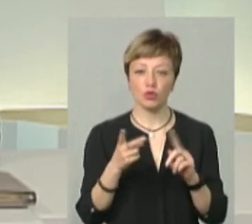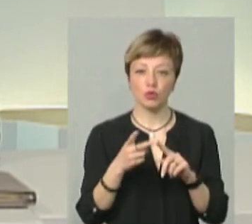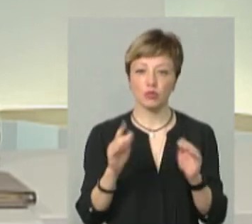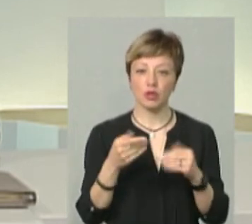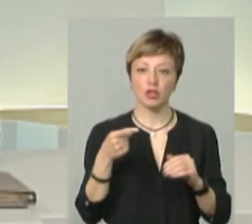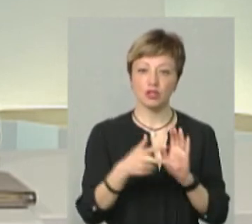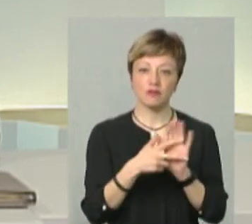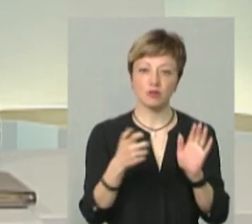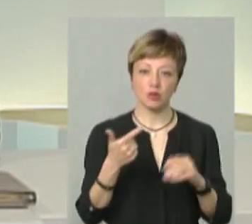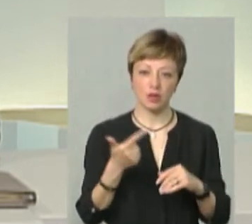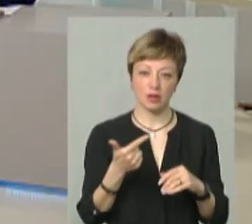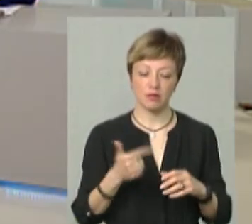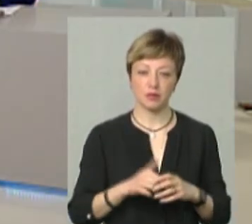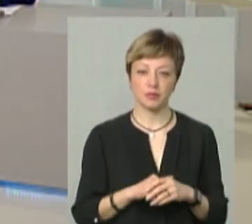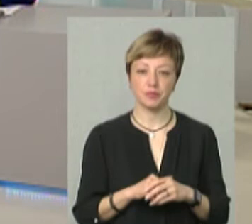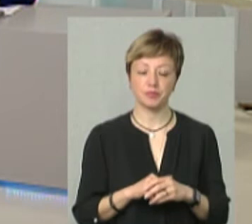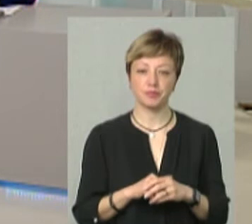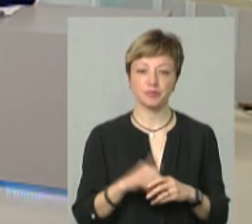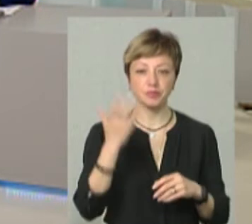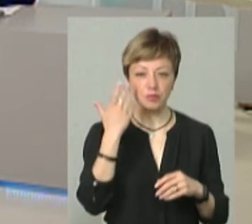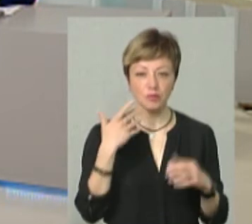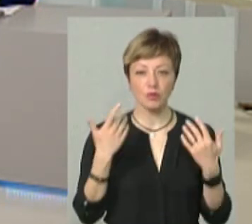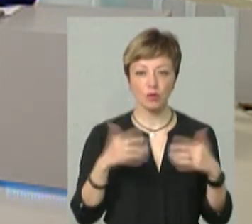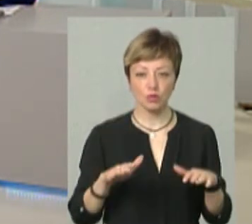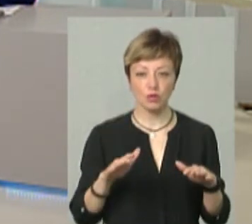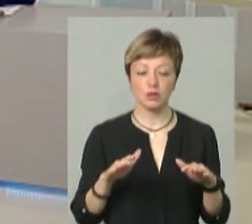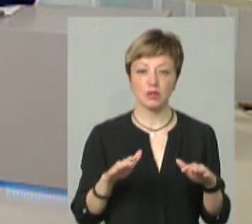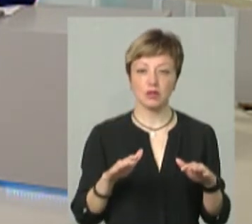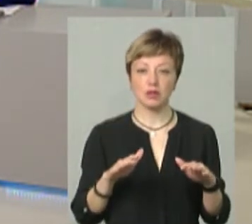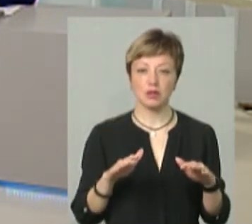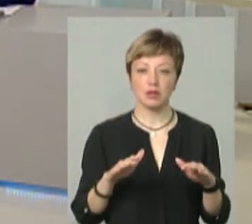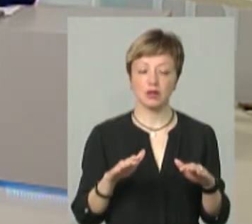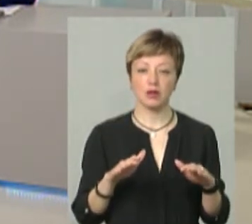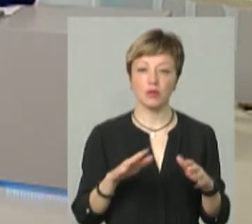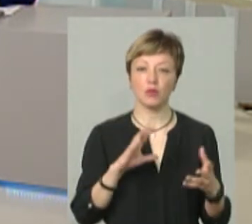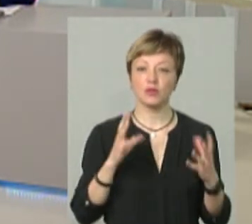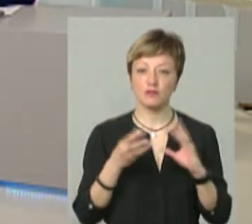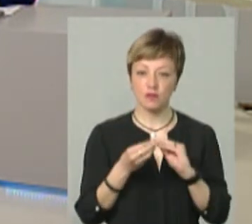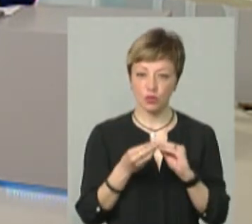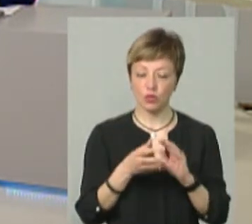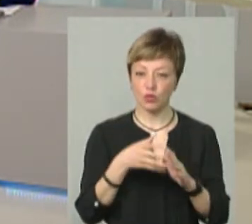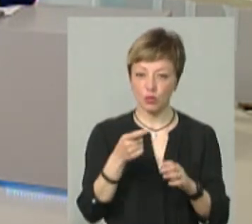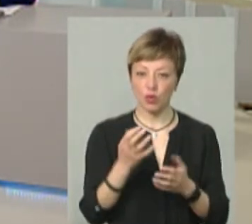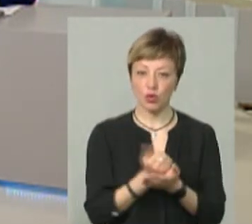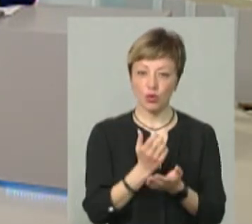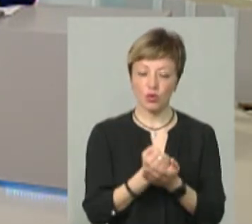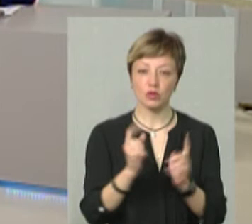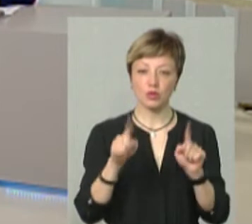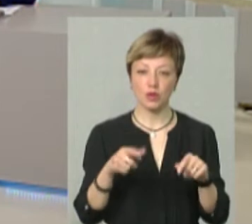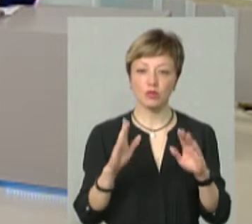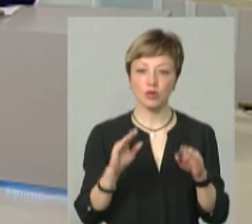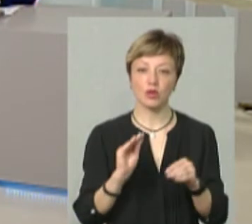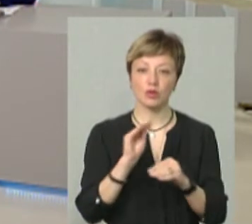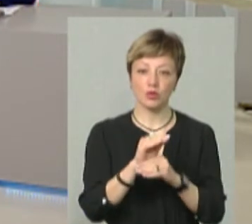називають, 1800 гривень. А коли вже підляються, роботодавець прозвітує про цю людину, про її доходи, то тоді вже буде